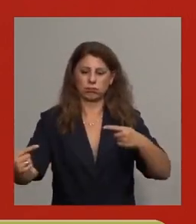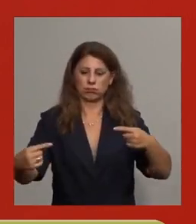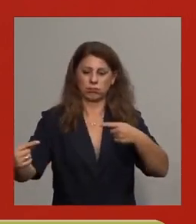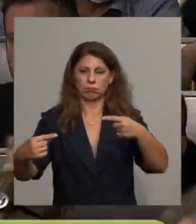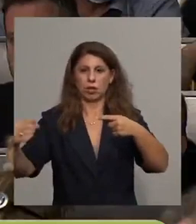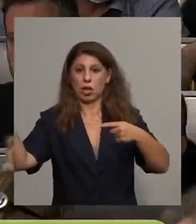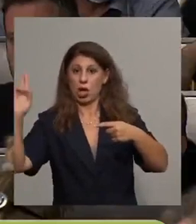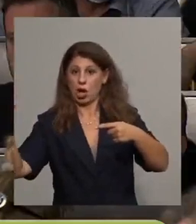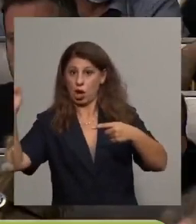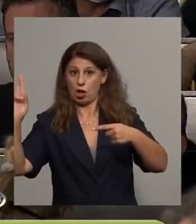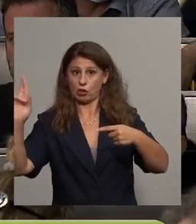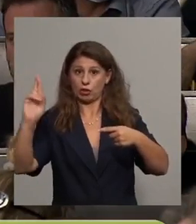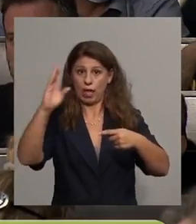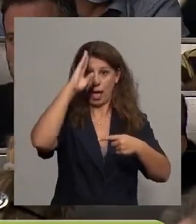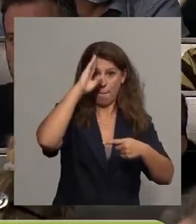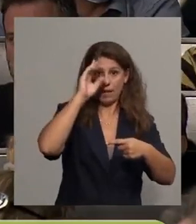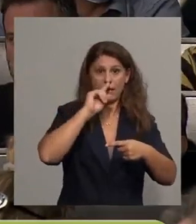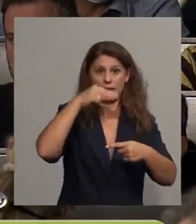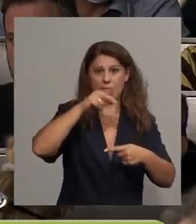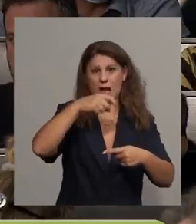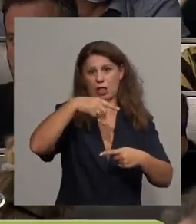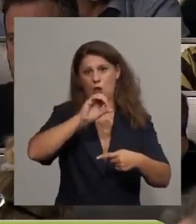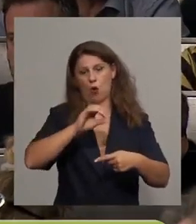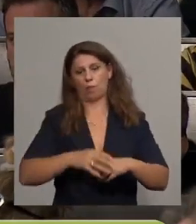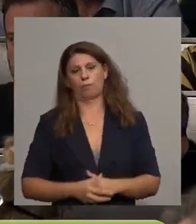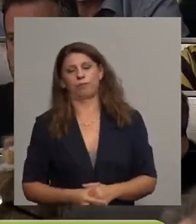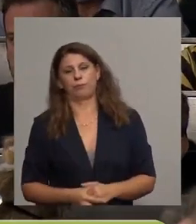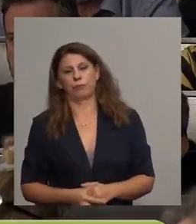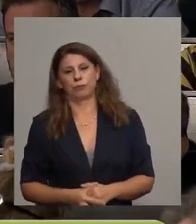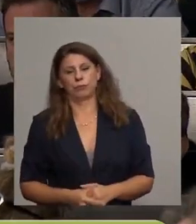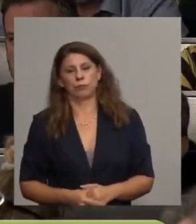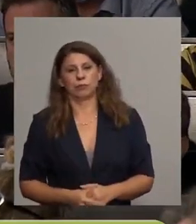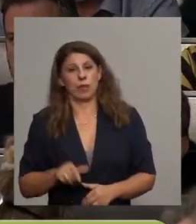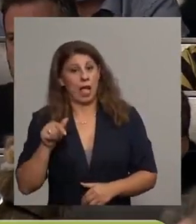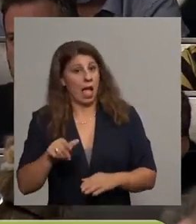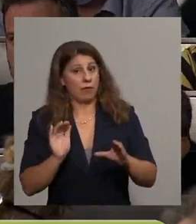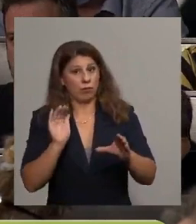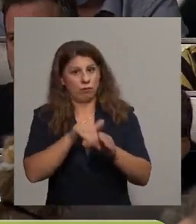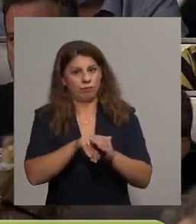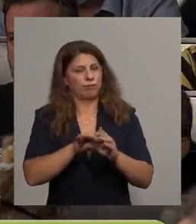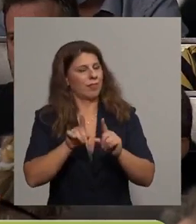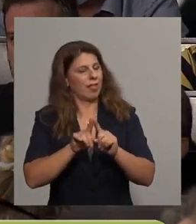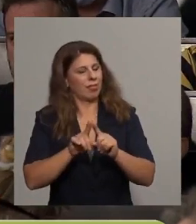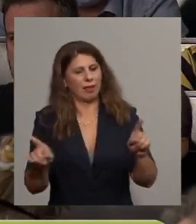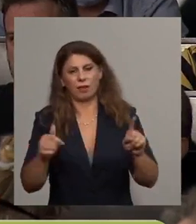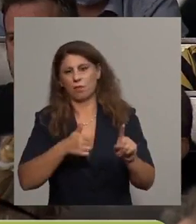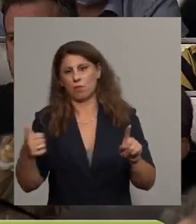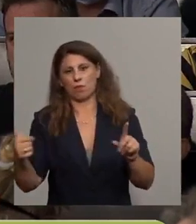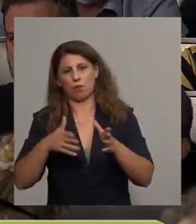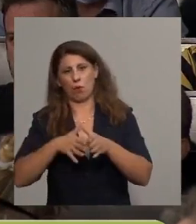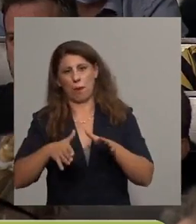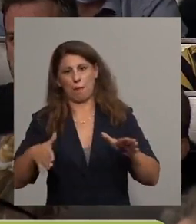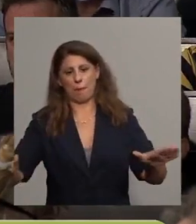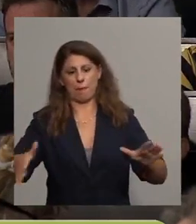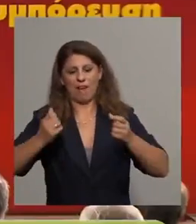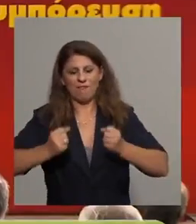αναμέτρηση Ρωσίας, ΗΠΑ, ΝΑΤΟ. Εμπλοκή που δεν αφορά μόνο την επέκταση των